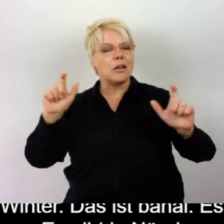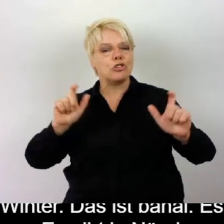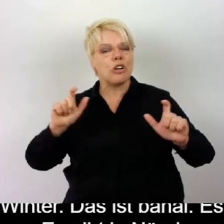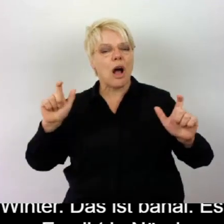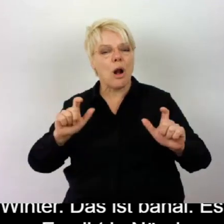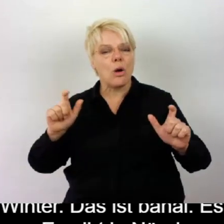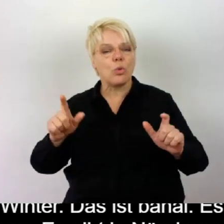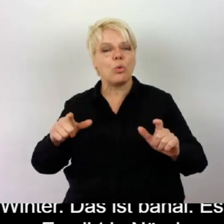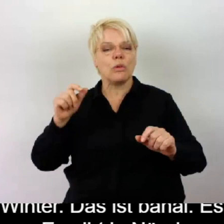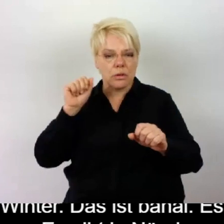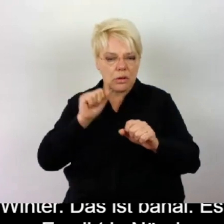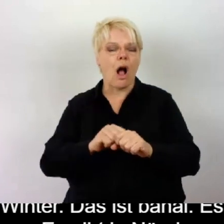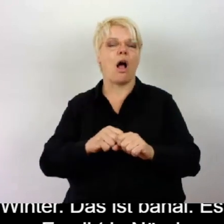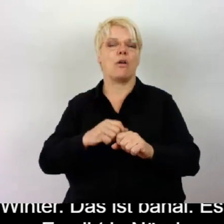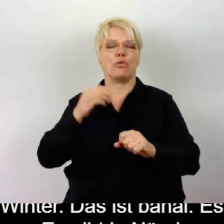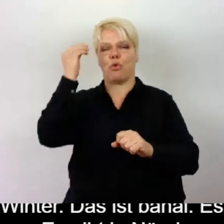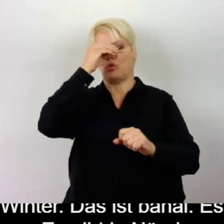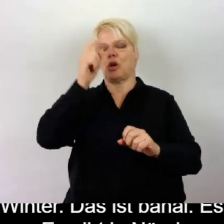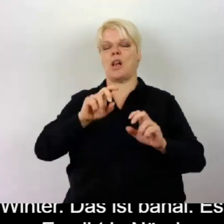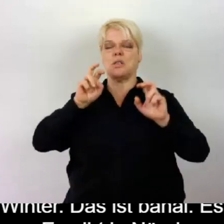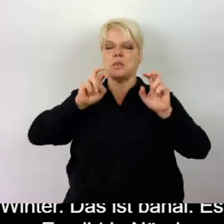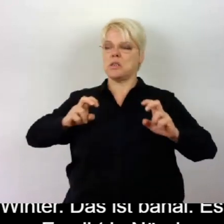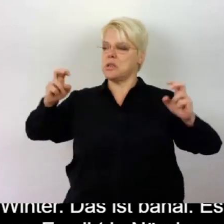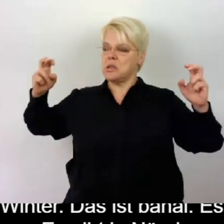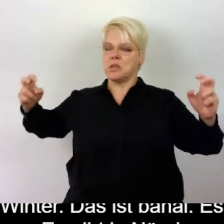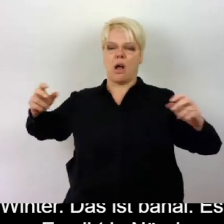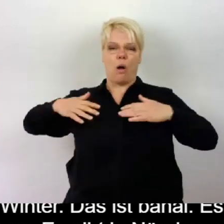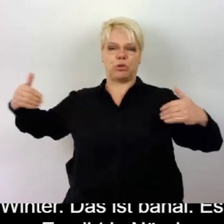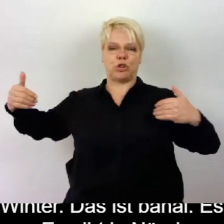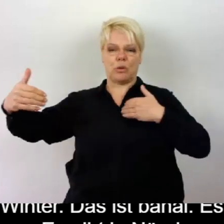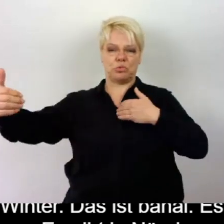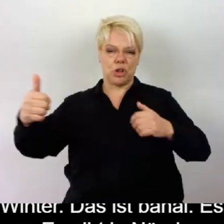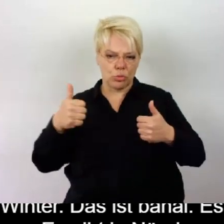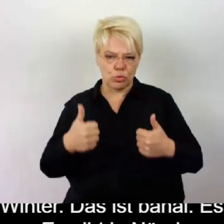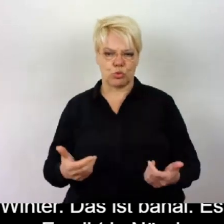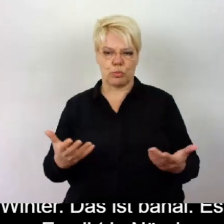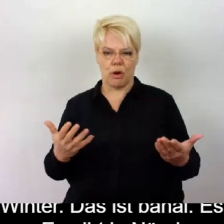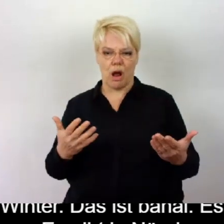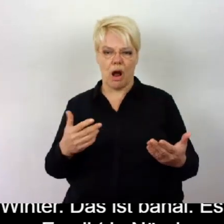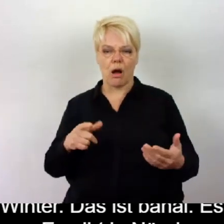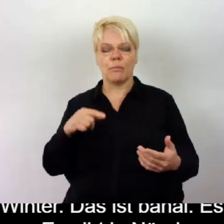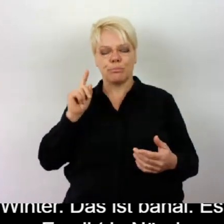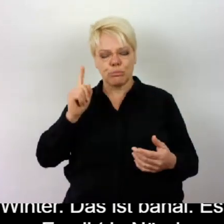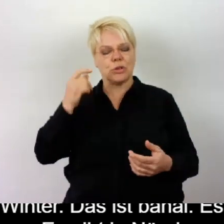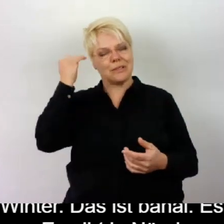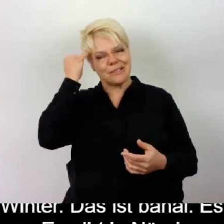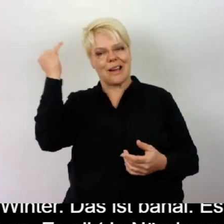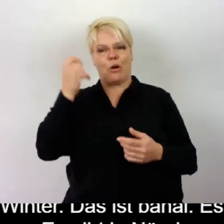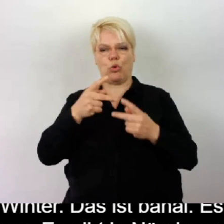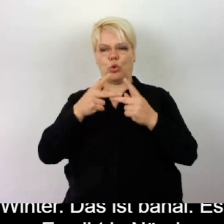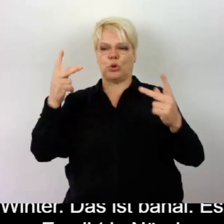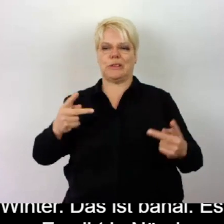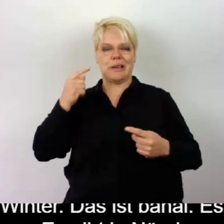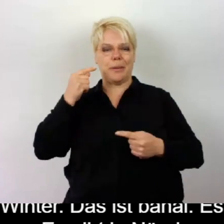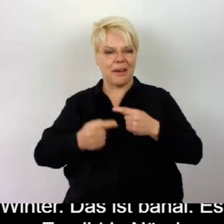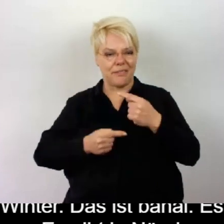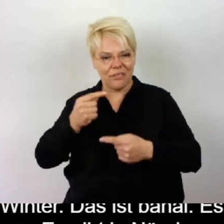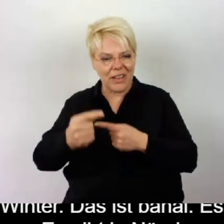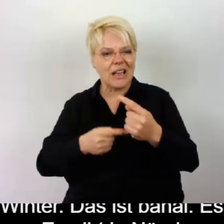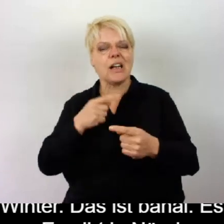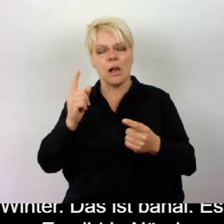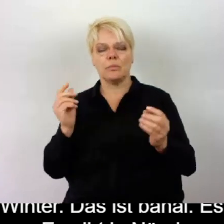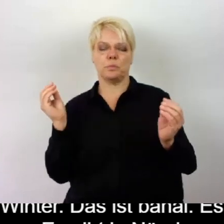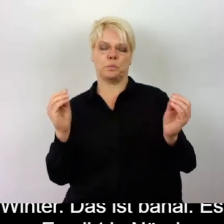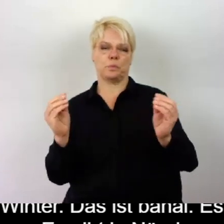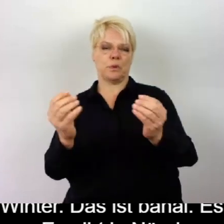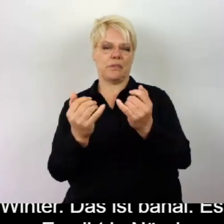sollen, umso genauer gilt es hinzusehen. Ich sehe eine zunehmende Bereitschaft der Künstlerinnen und Künstler, sich mit diesen Dingen auch auseinanderzusetzen. Auch